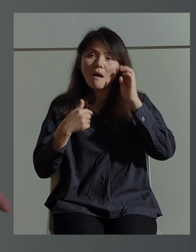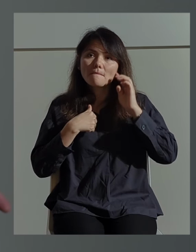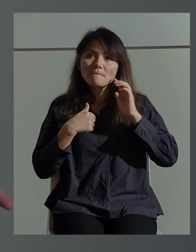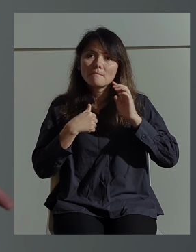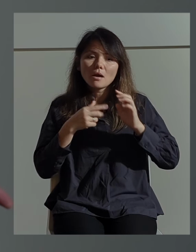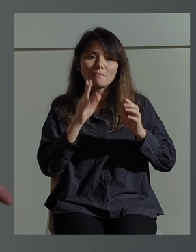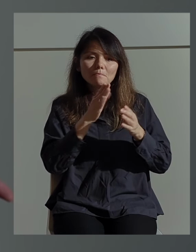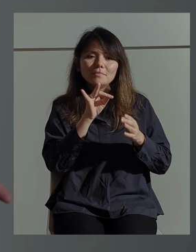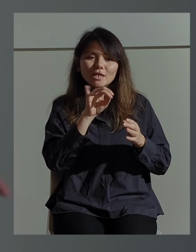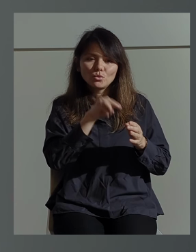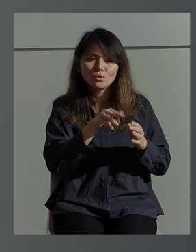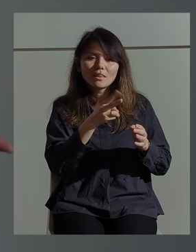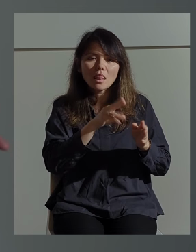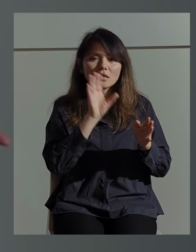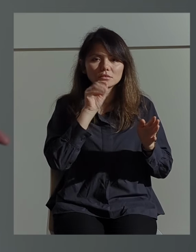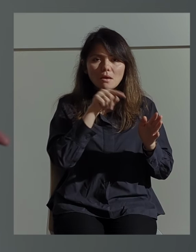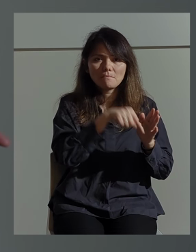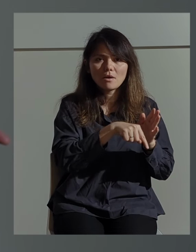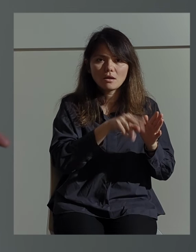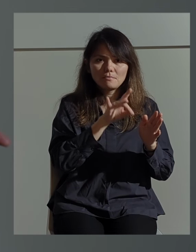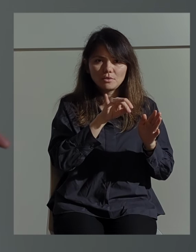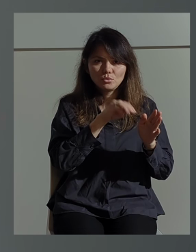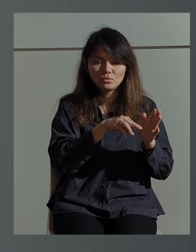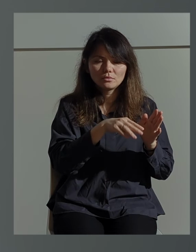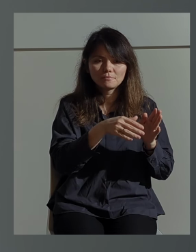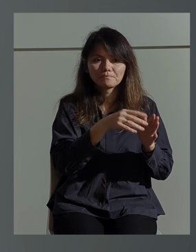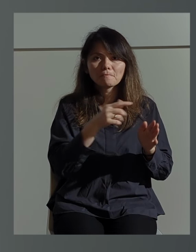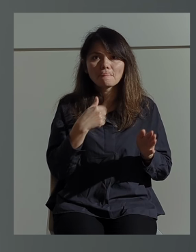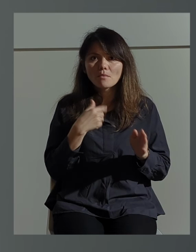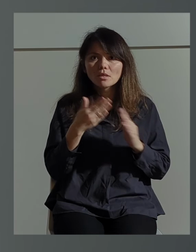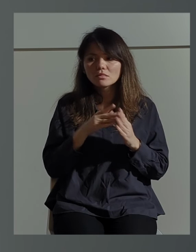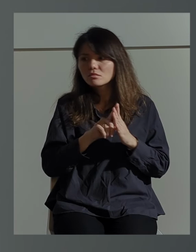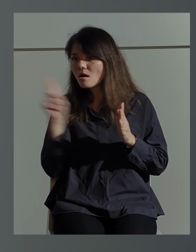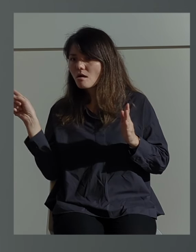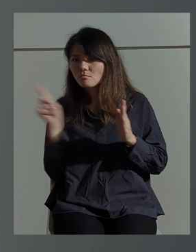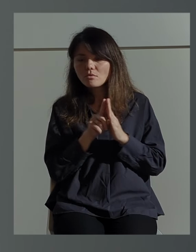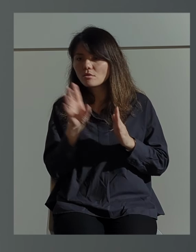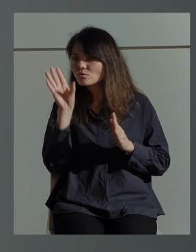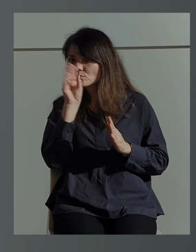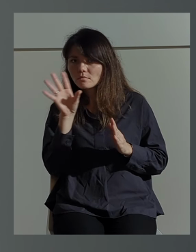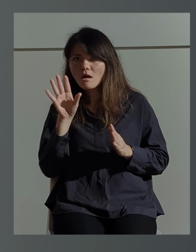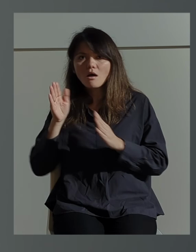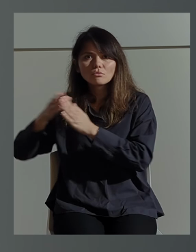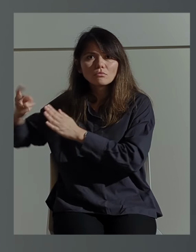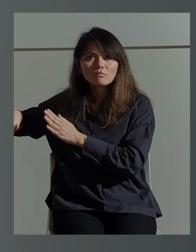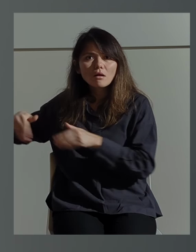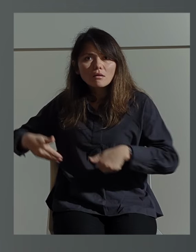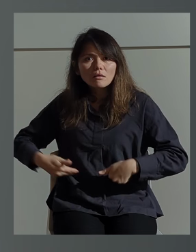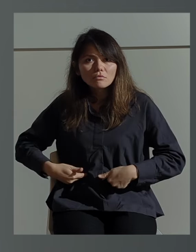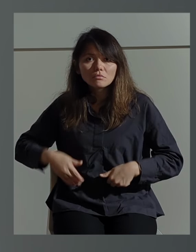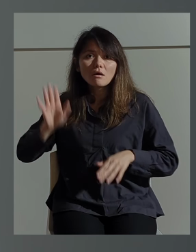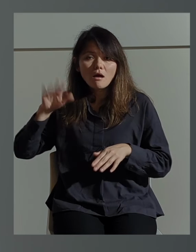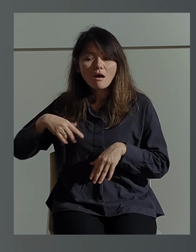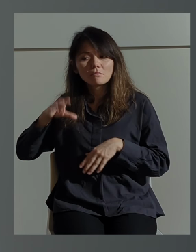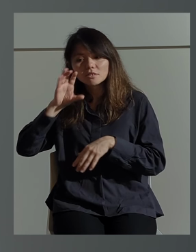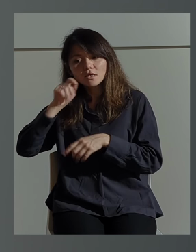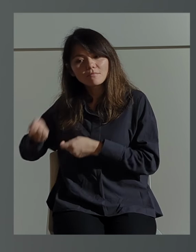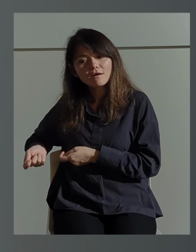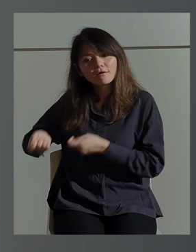возвращаться и поэтому наши питомцы голодают ат мы можем их соответственно перевести сюда и тут кормить видишь